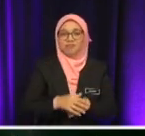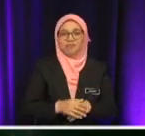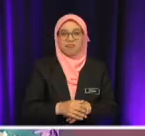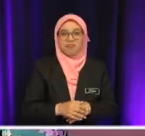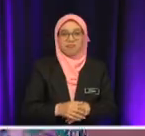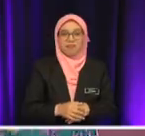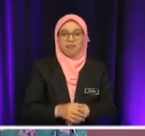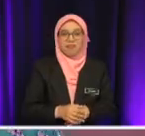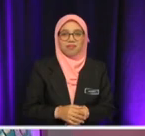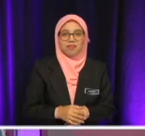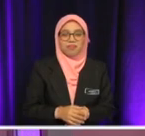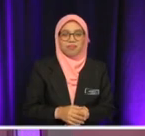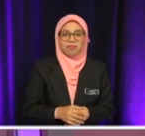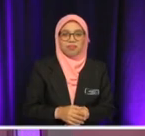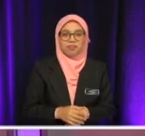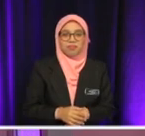Syafiqah.